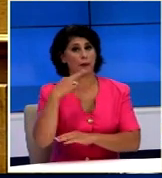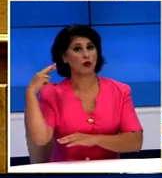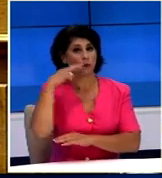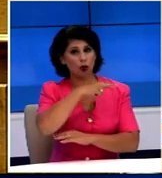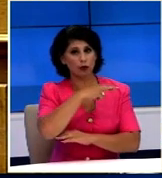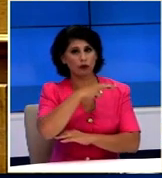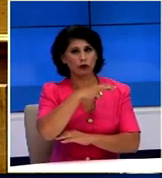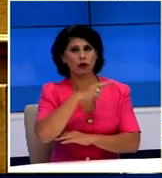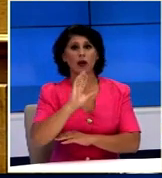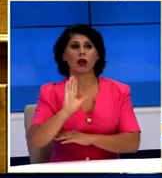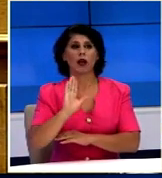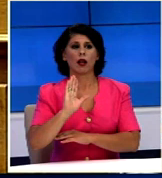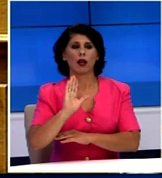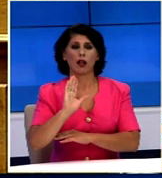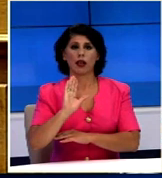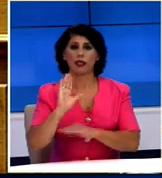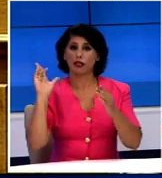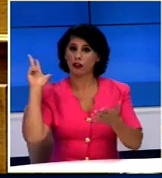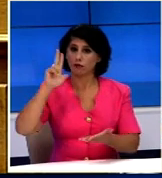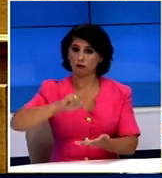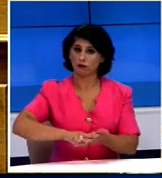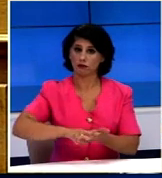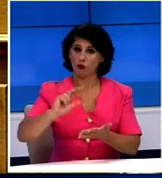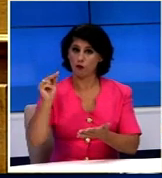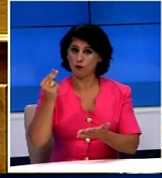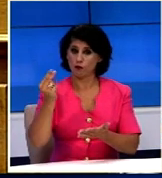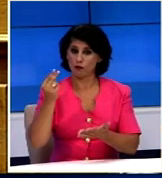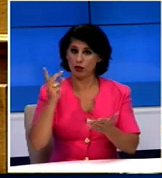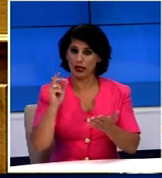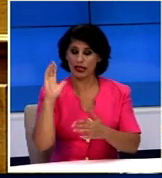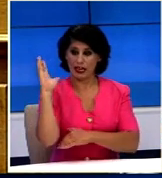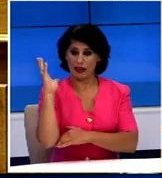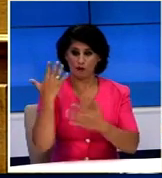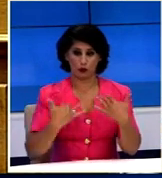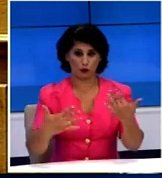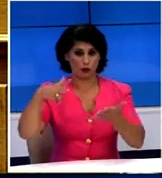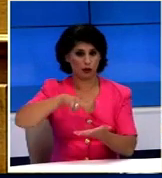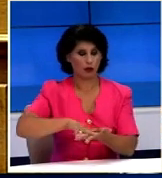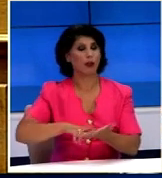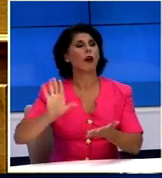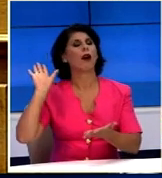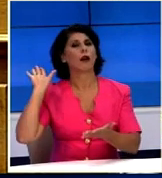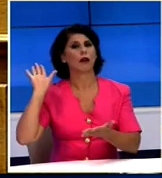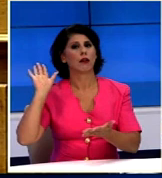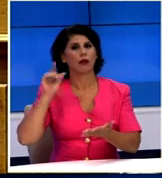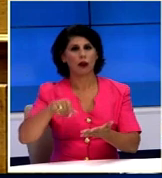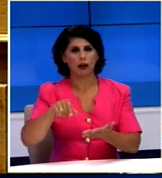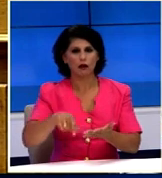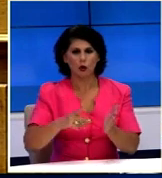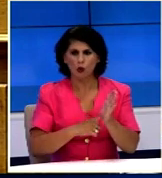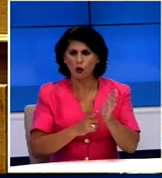της Λιβύης, δεν κυρώθηκε από την Αιγυπτιακή, από την Βουλή της Λιβύης. Ένα ανυπόστατο